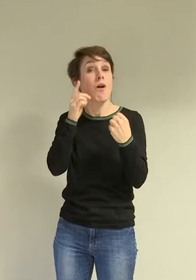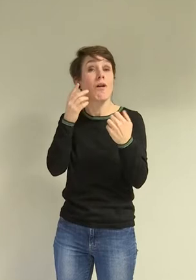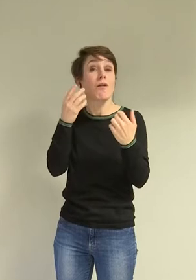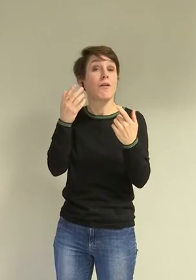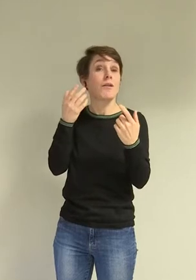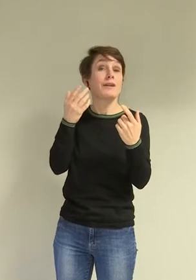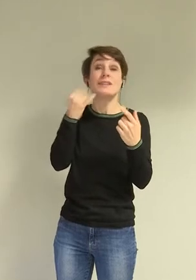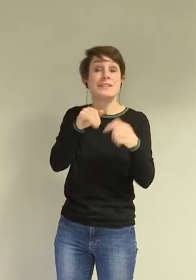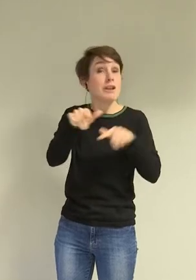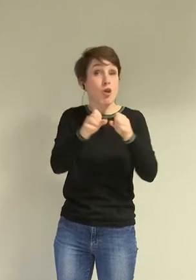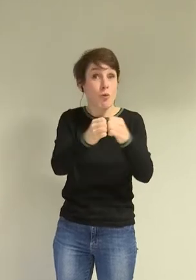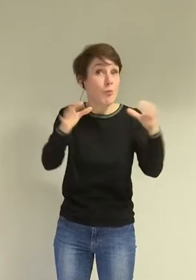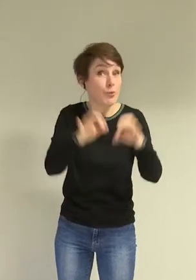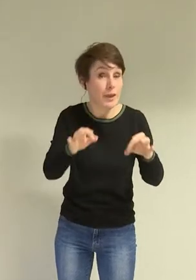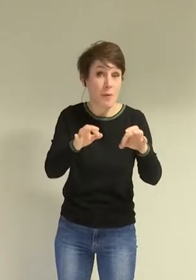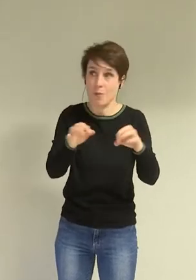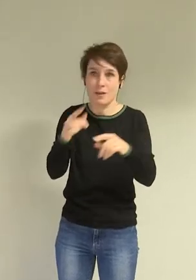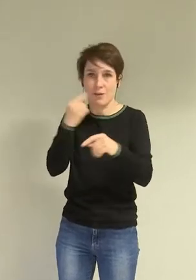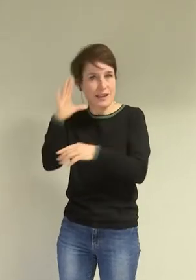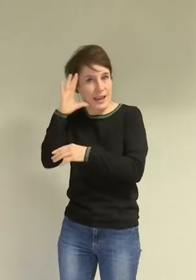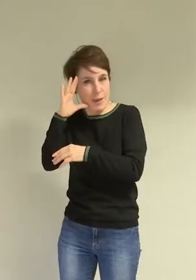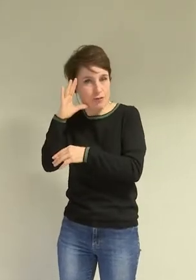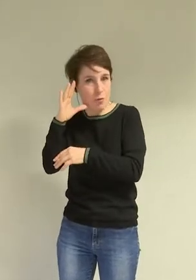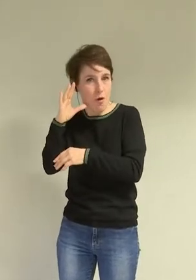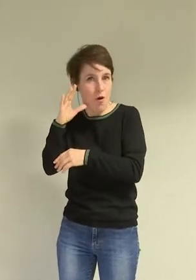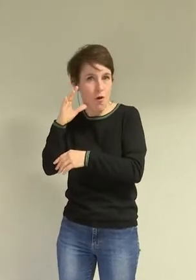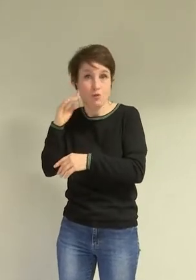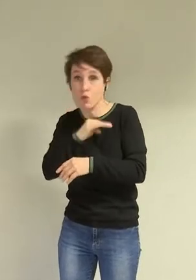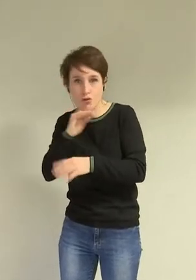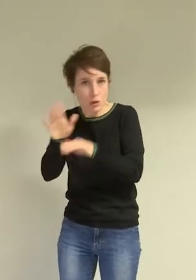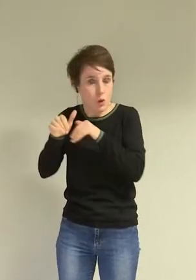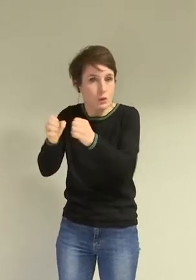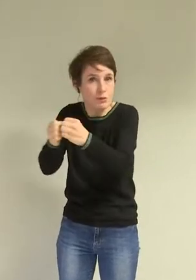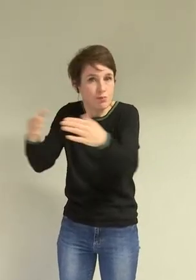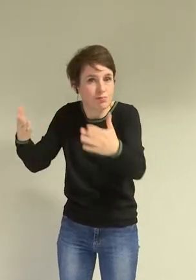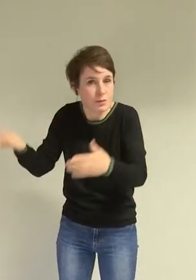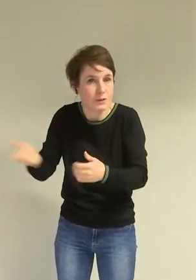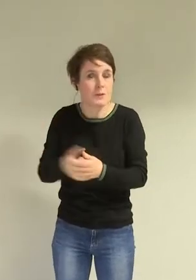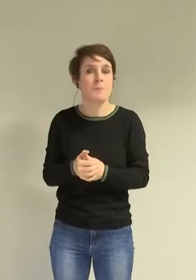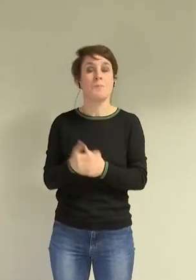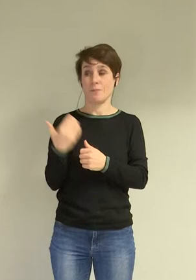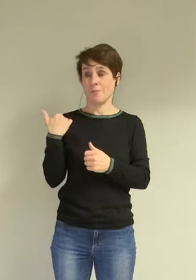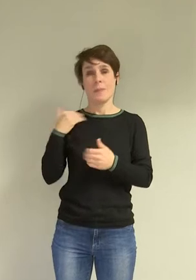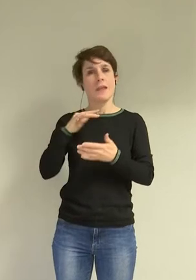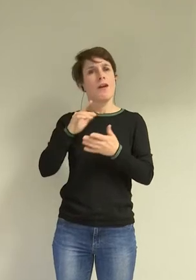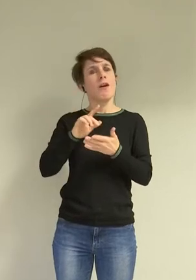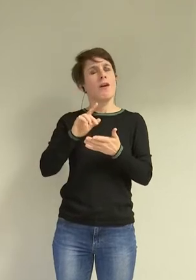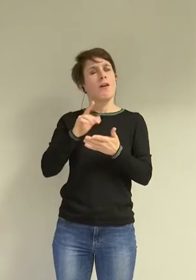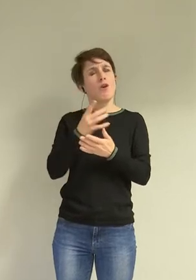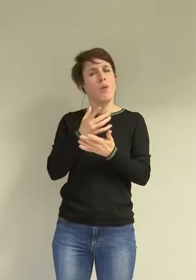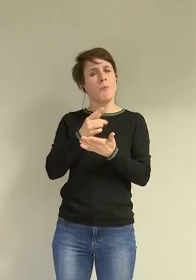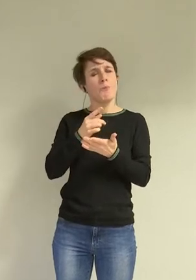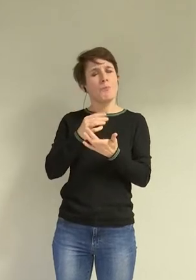fin et de 2 février dernier la fondation abbé pierre dans son rapport annuel dédié au mal-logement pointé notamment du doigt